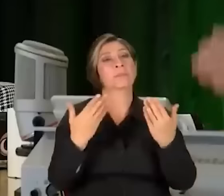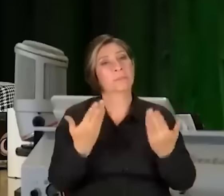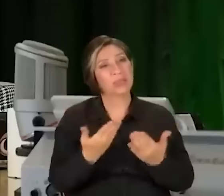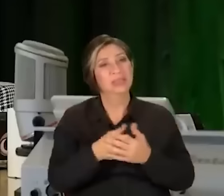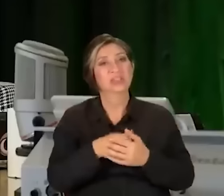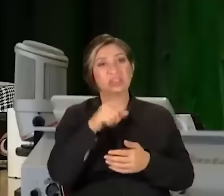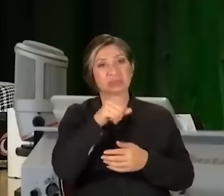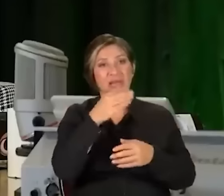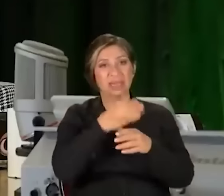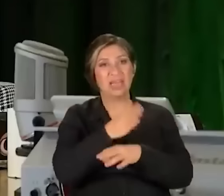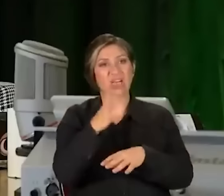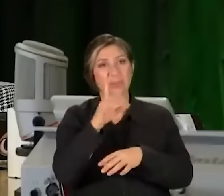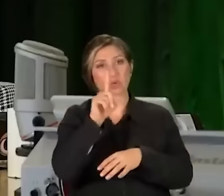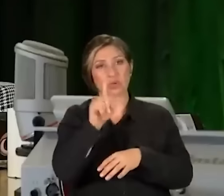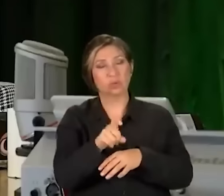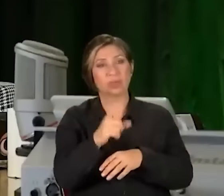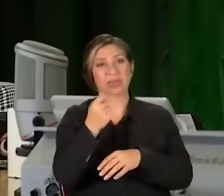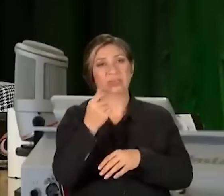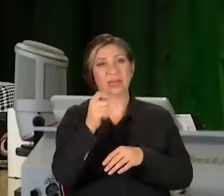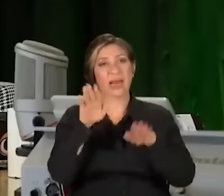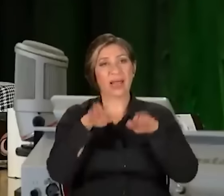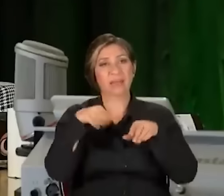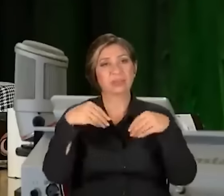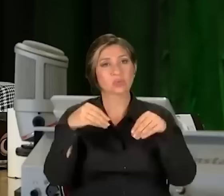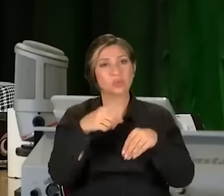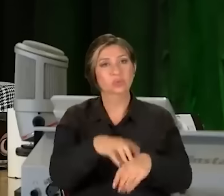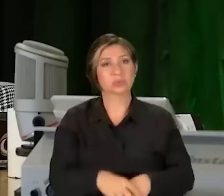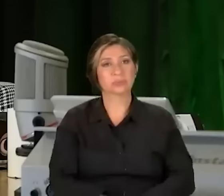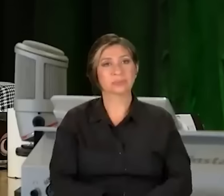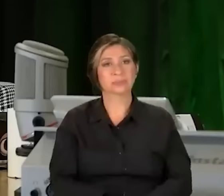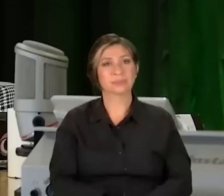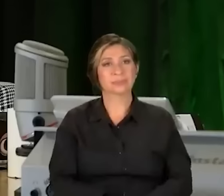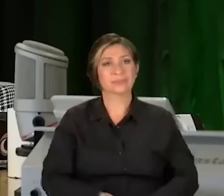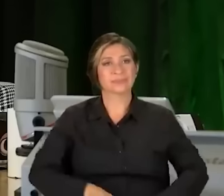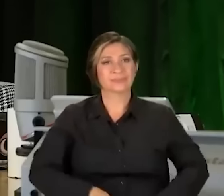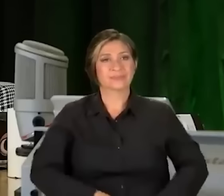Peki. Şimdi sana asıl acayip soruyu soruyorum. Kaç paraya reklam satıyorsun?